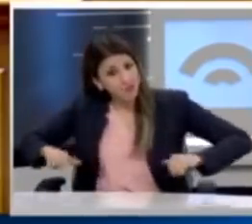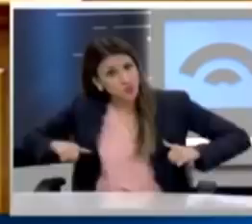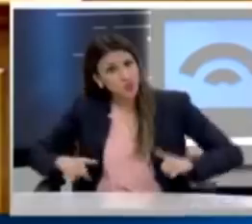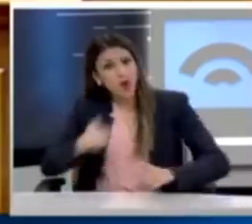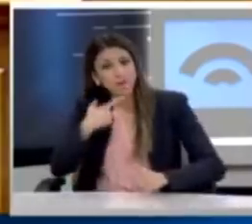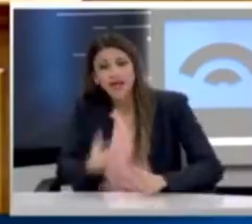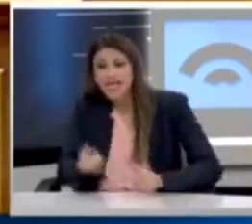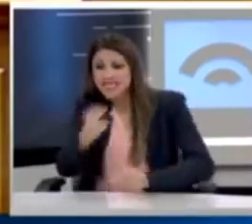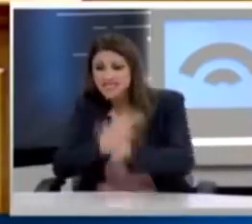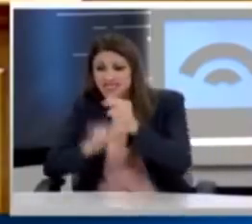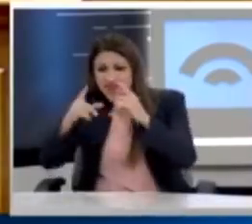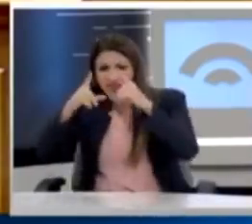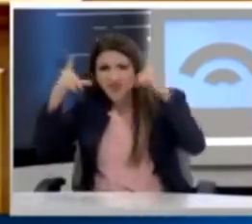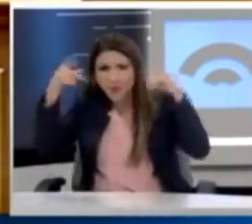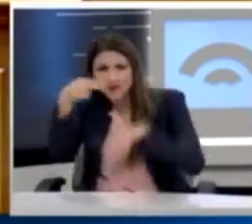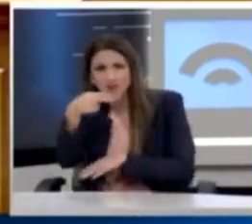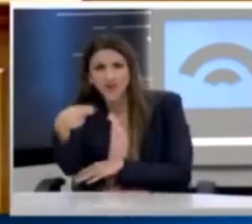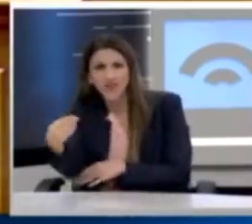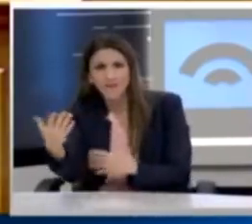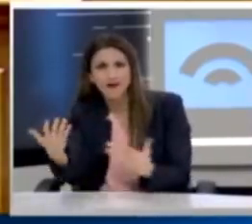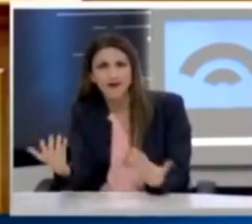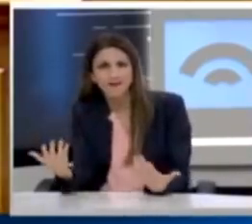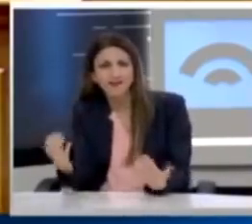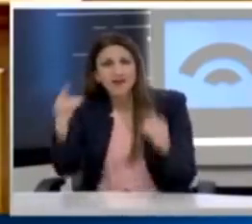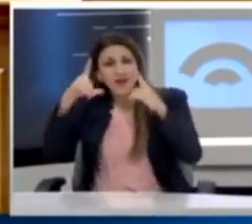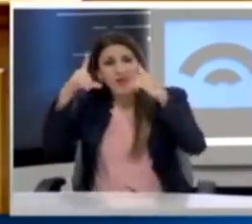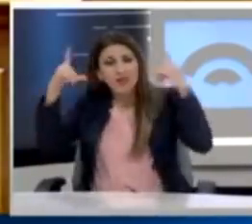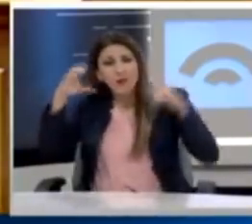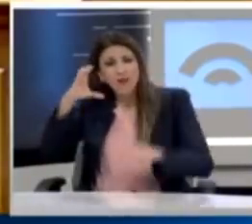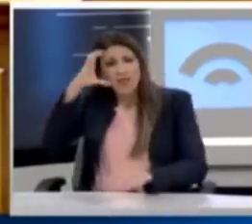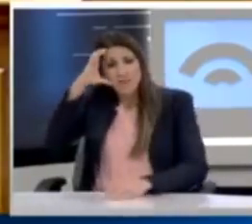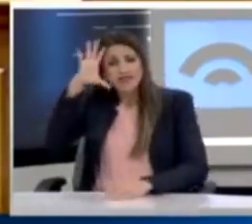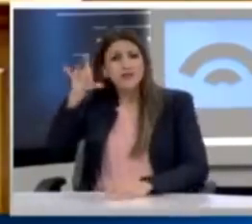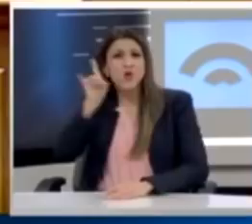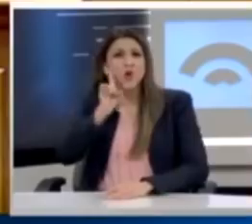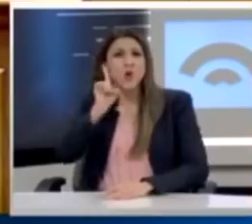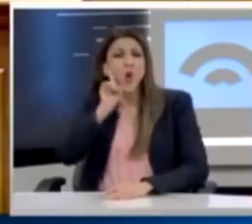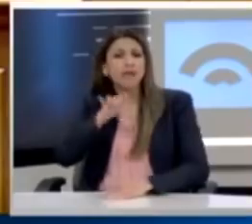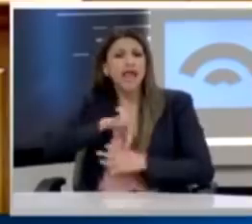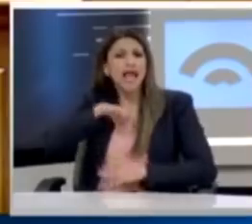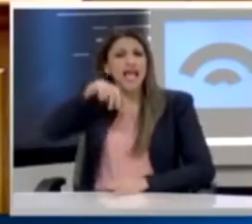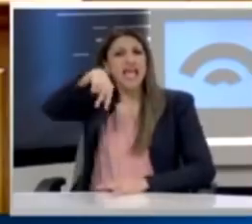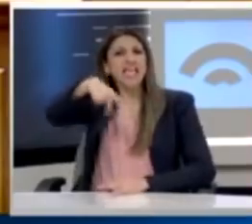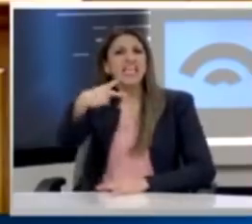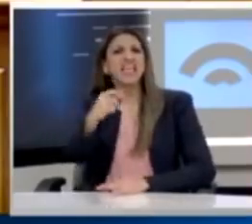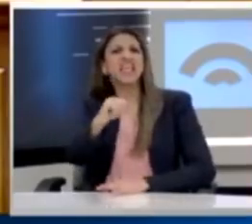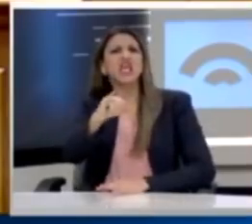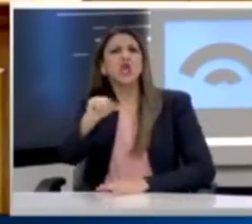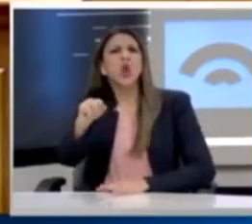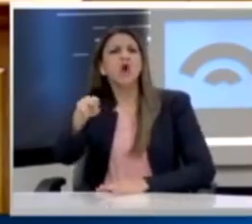το Δημοκρατικό Στρατό, την εκτελεσμένη ηρωίδα του ΚΚΕ, Μίρκα Γκίνοβα, Ειρήνη